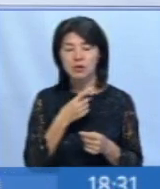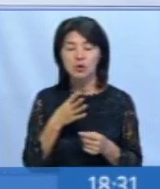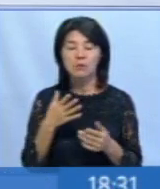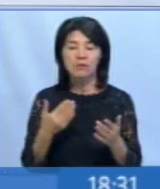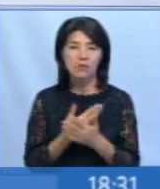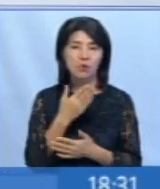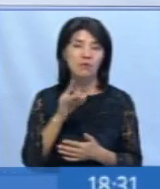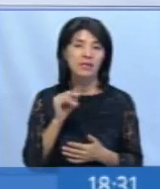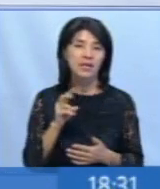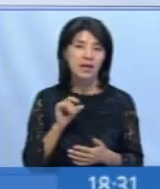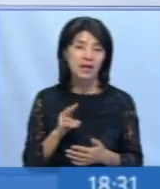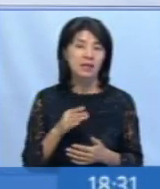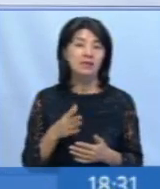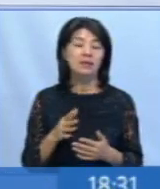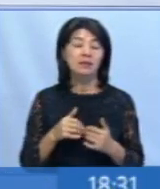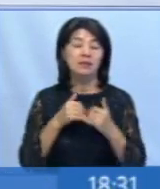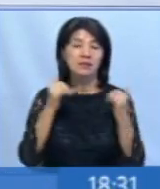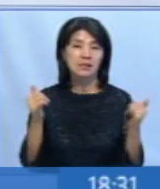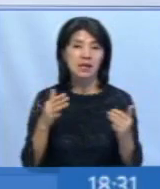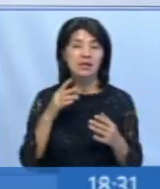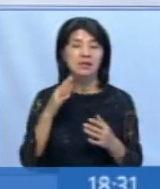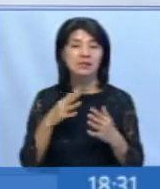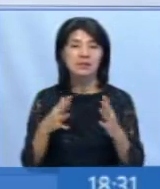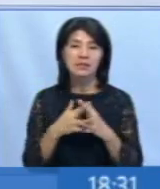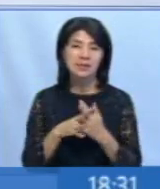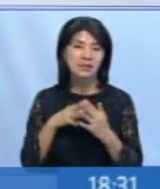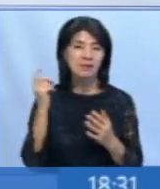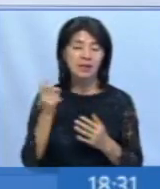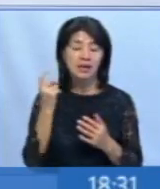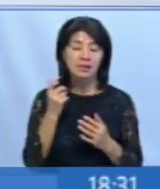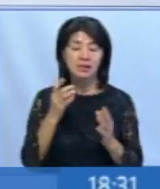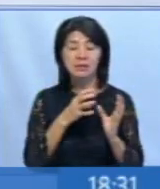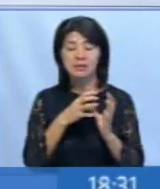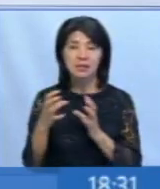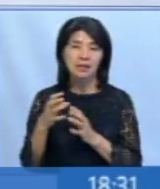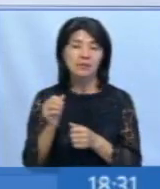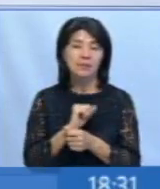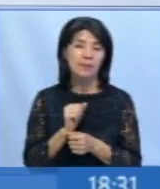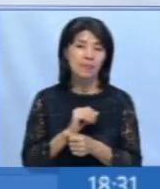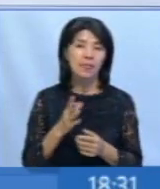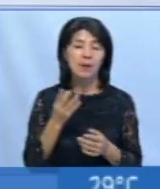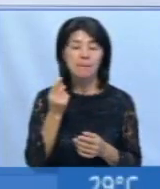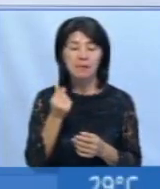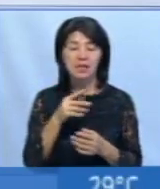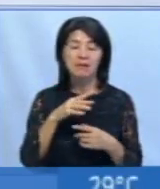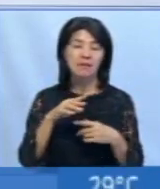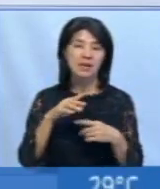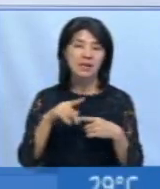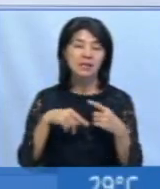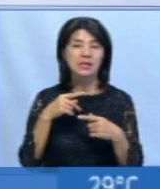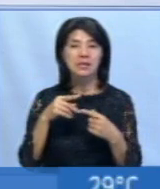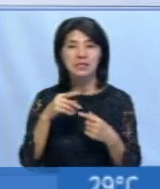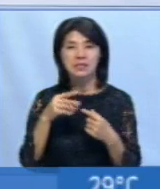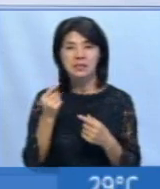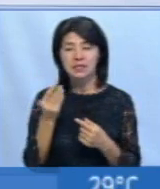промышленного потенциала, развитие сельского хозяйства, транспортно-логистического комплекса, малого и среднего бизнеса, финансовой